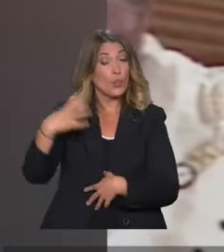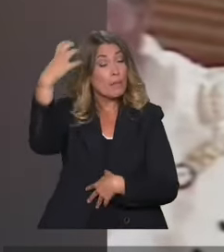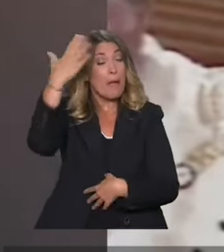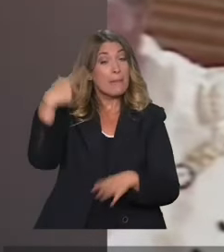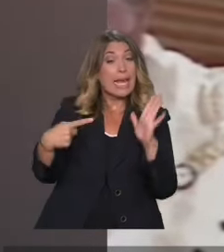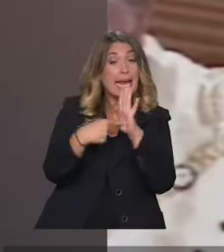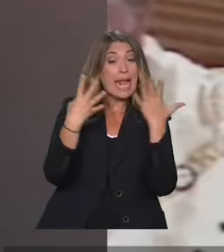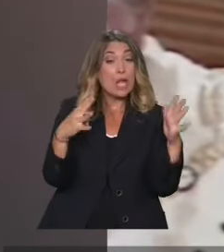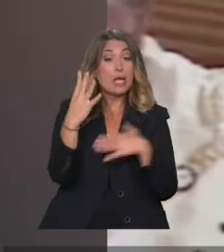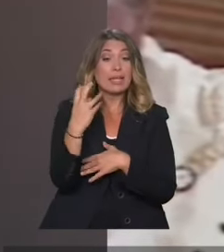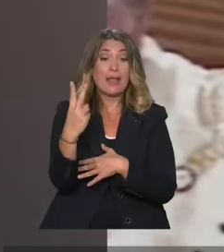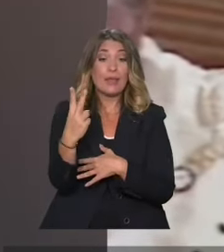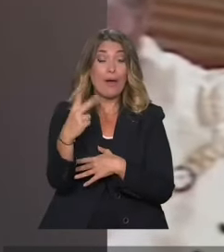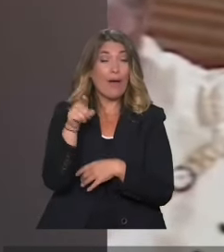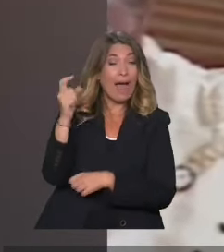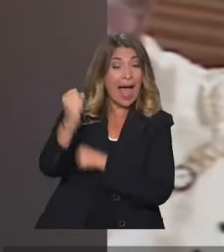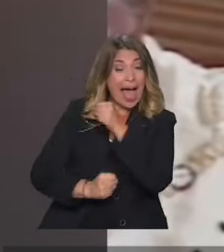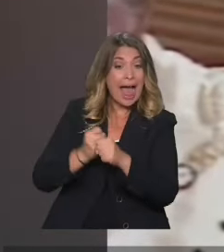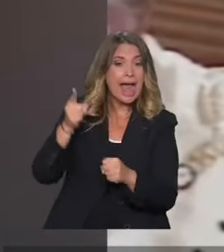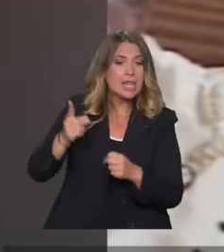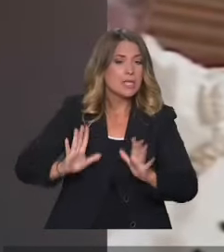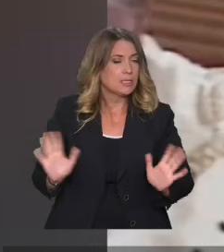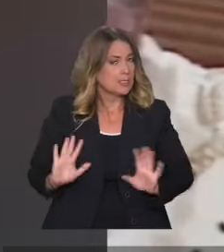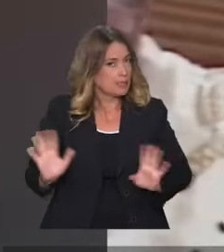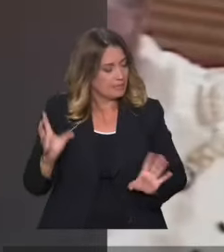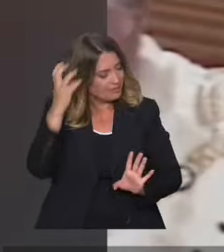1992 is not a year on which I shall look back